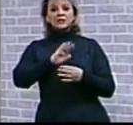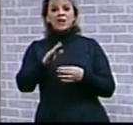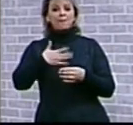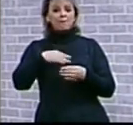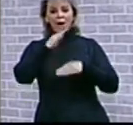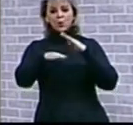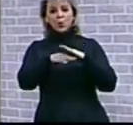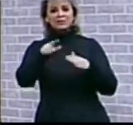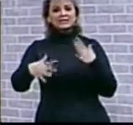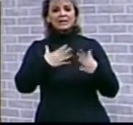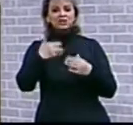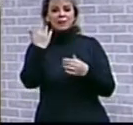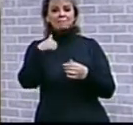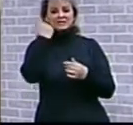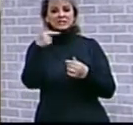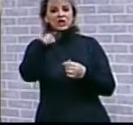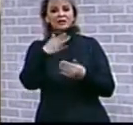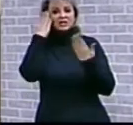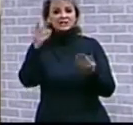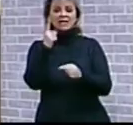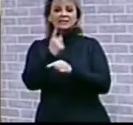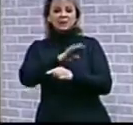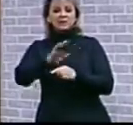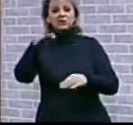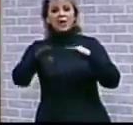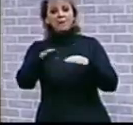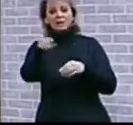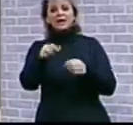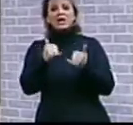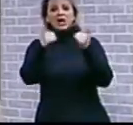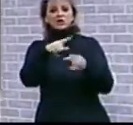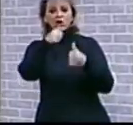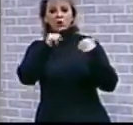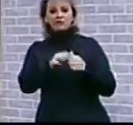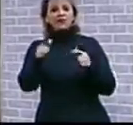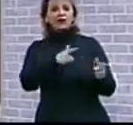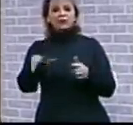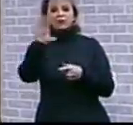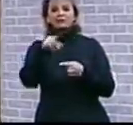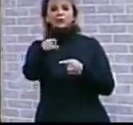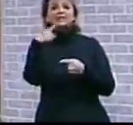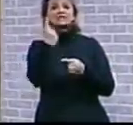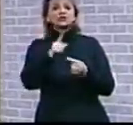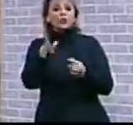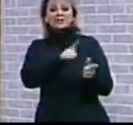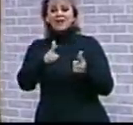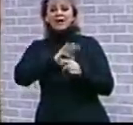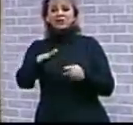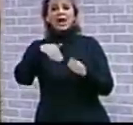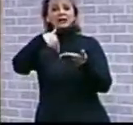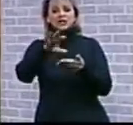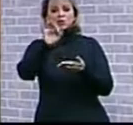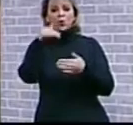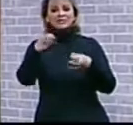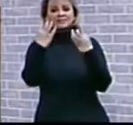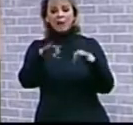Непокорная, страстная, бесстыжая, она не знает ни запретов, ни компромиссов. Ради любви готова на все. Единственное, на что не готова – отказаться